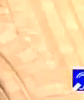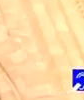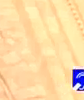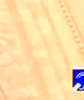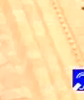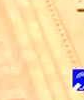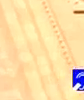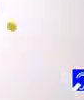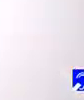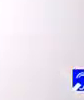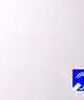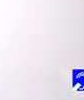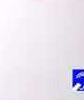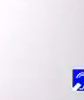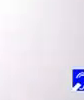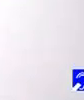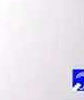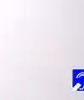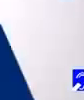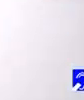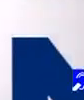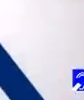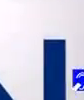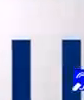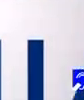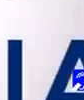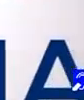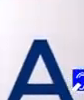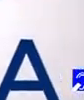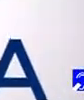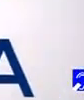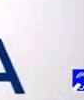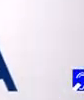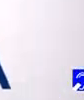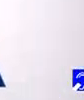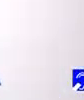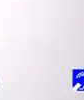pentru milioanele de români de pe ambele maluri ale Prutului.